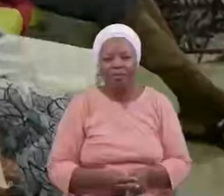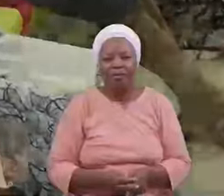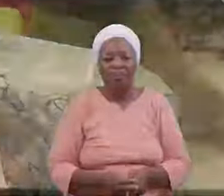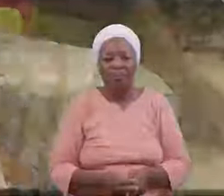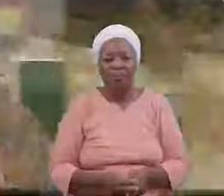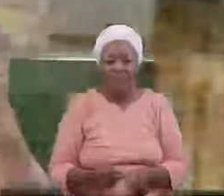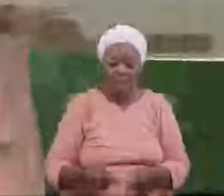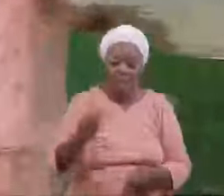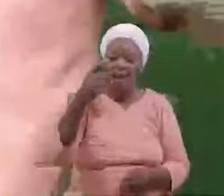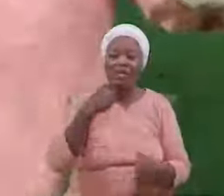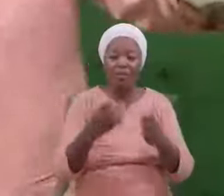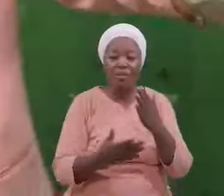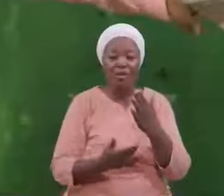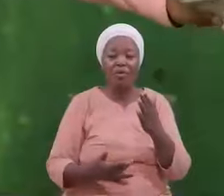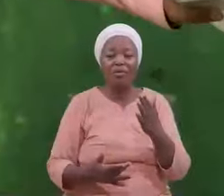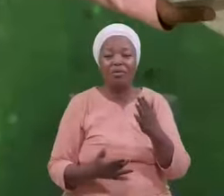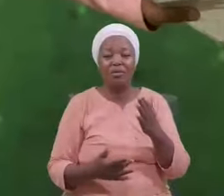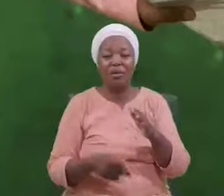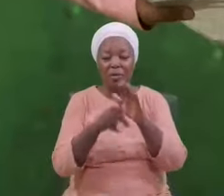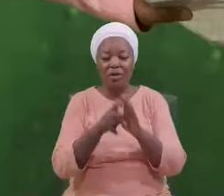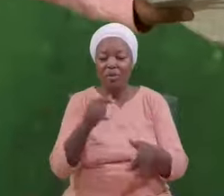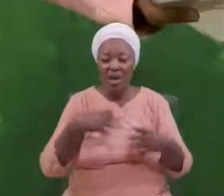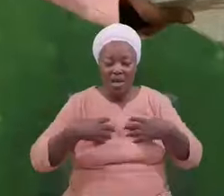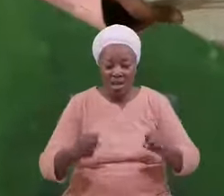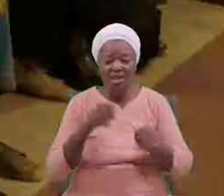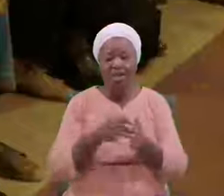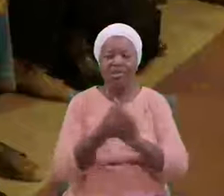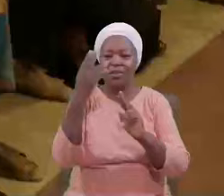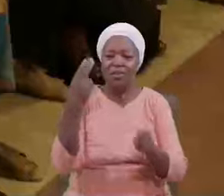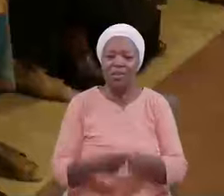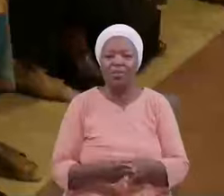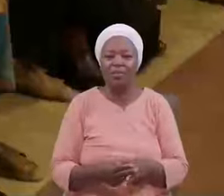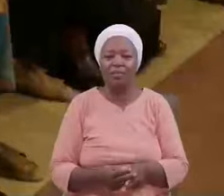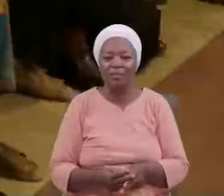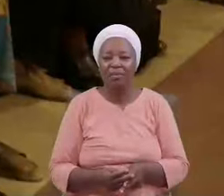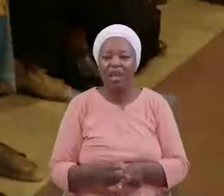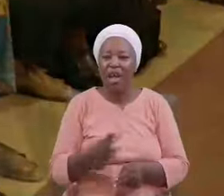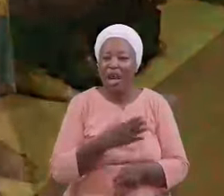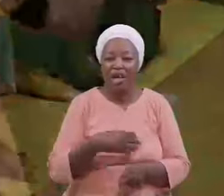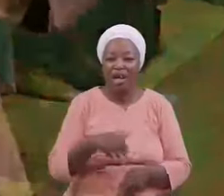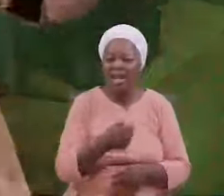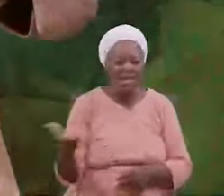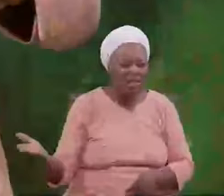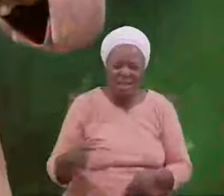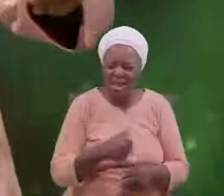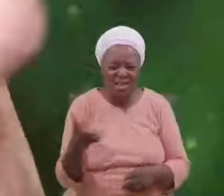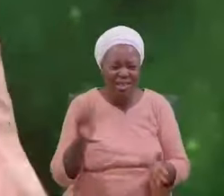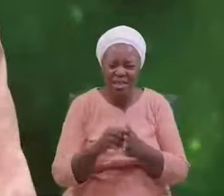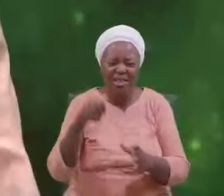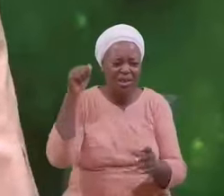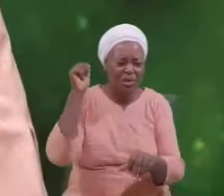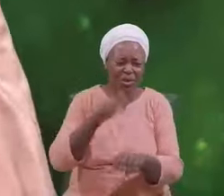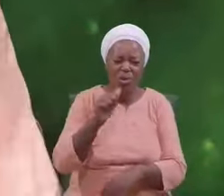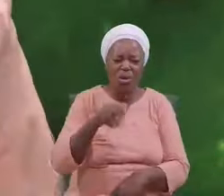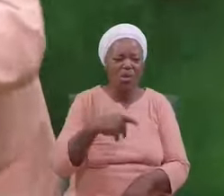L'hypertension, vous en êtes guéri au nom de Jésus-Christ. Quel que soit ce qui frappe votre tête, ce qui